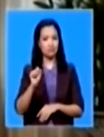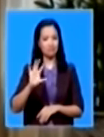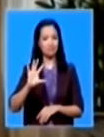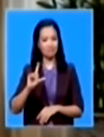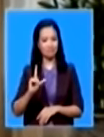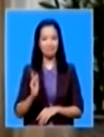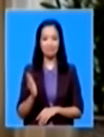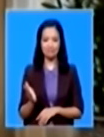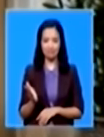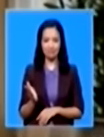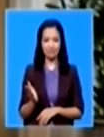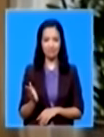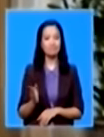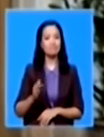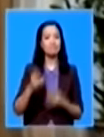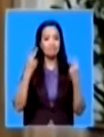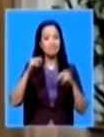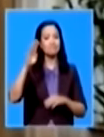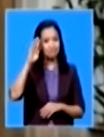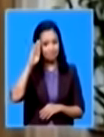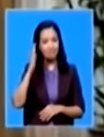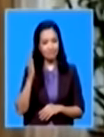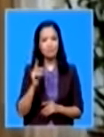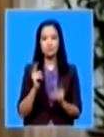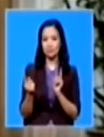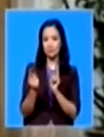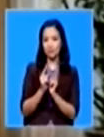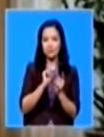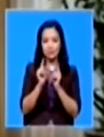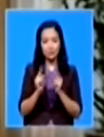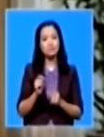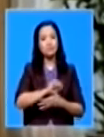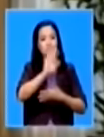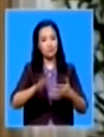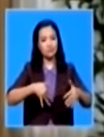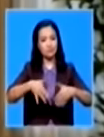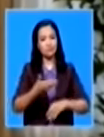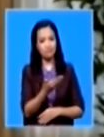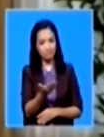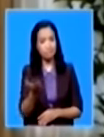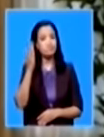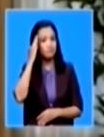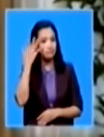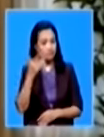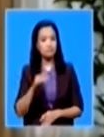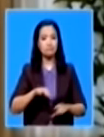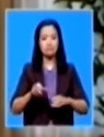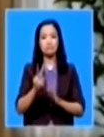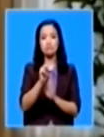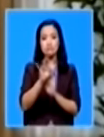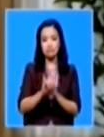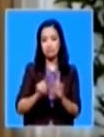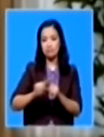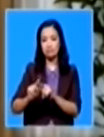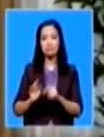บแห่งชาติพลเอกประยุทธ์จันทร์โอชามาพบแล้วก็พูดคุยกับพี่น้องประชาชนนะคะเพื่อจะได้รับทราบถึงการดำเนินนโยบายต่างๆ